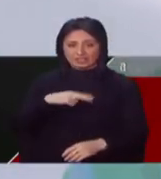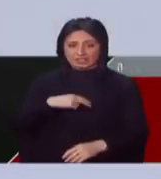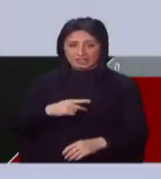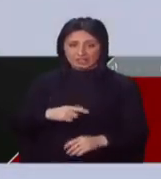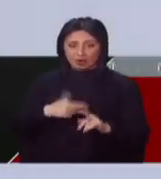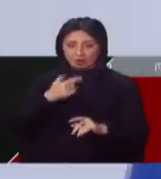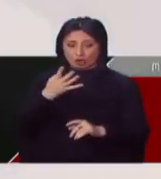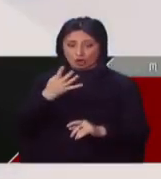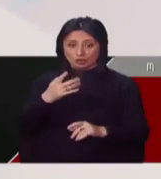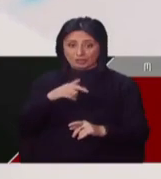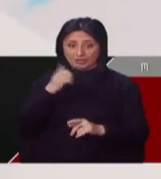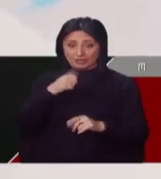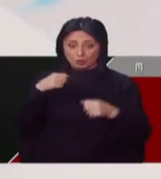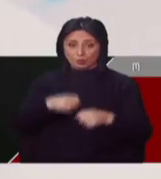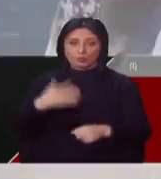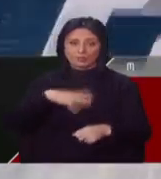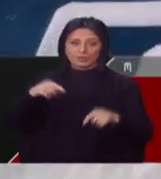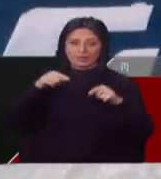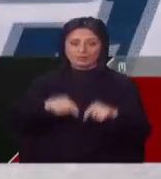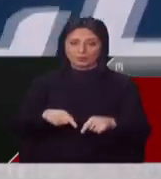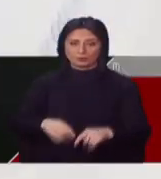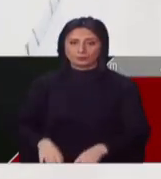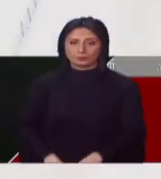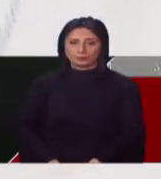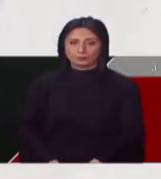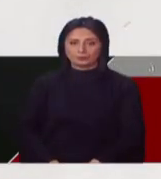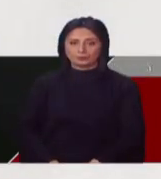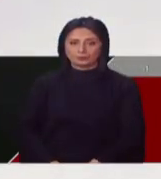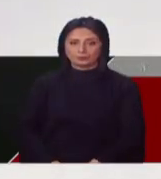წელს ჩემპიონატის მასპინძლობის უფლება ჩვენმა ქვეყანამ მოიპოვა.